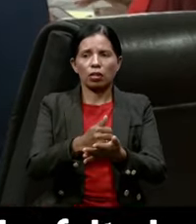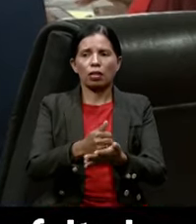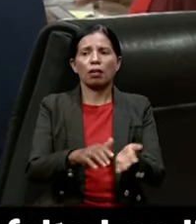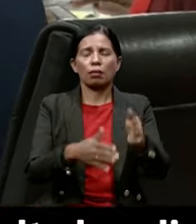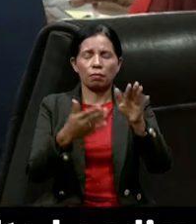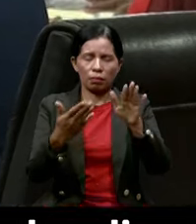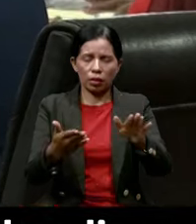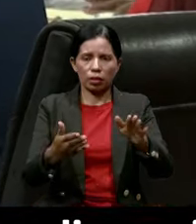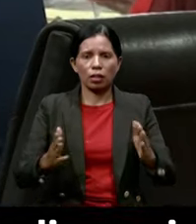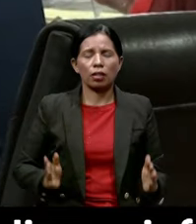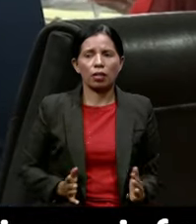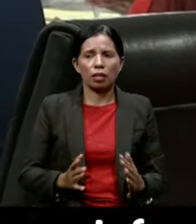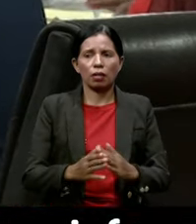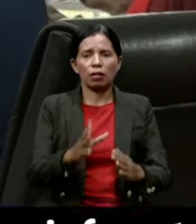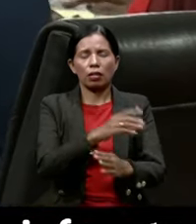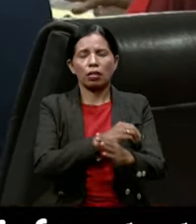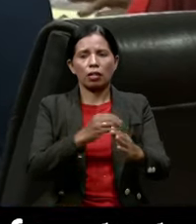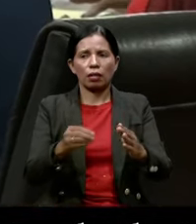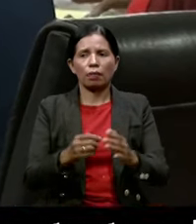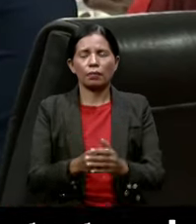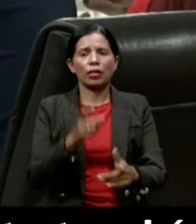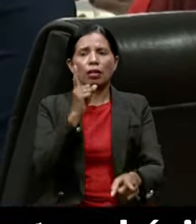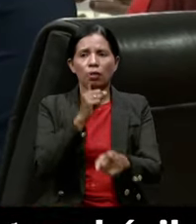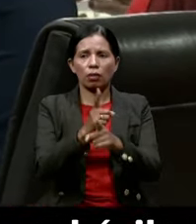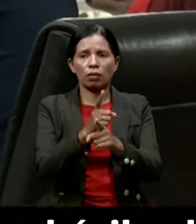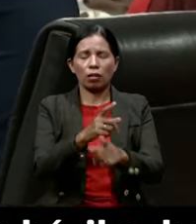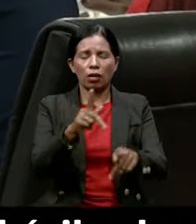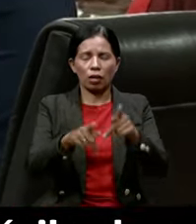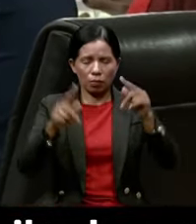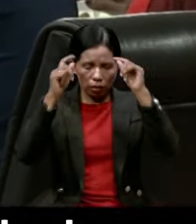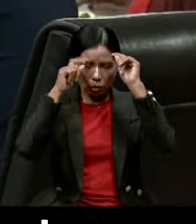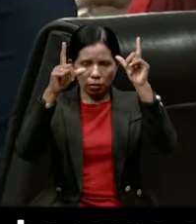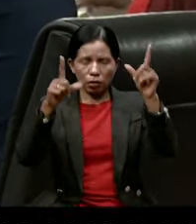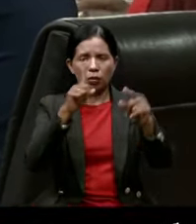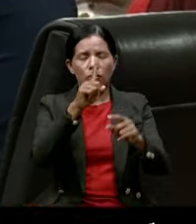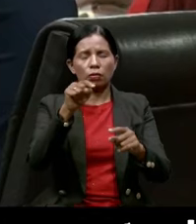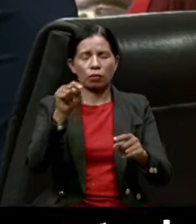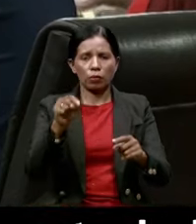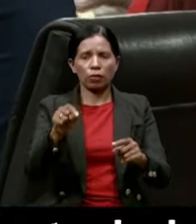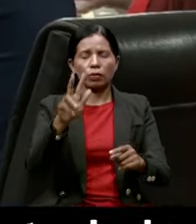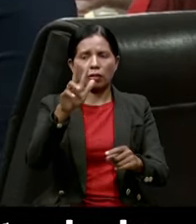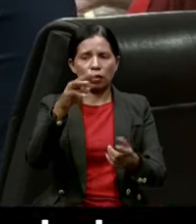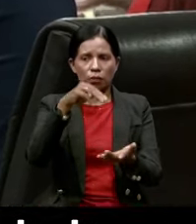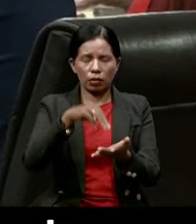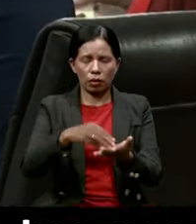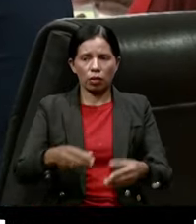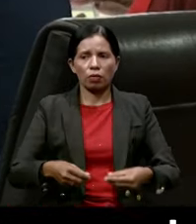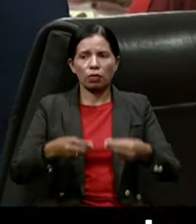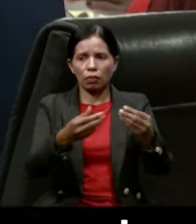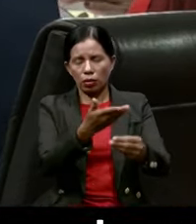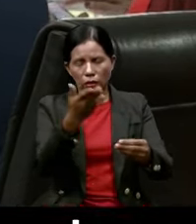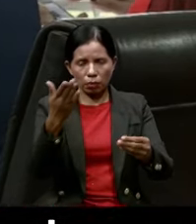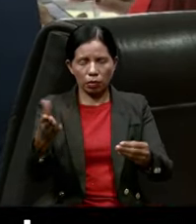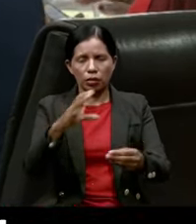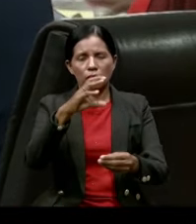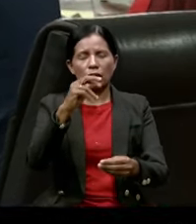iha kabun larang. Ita ne destini hotu ha, los duni, puobo Timor Leste 1.3 miliang ne, fuang mayoria baita bosa rekuna sinerti